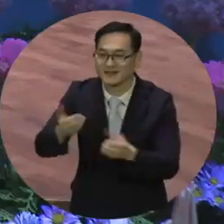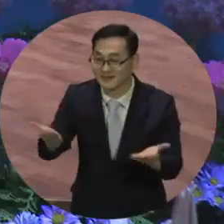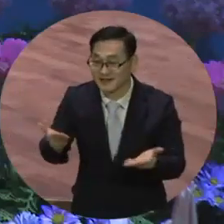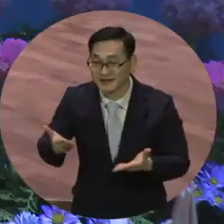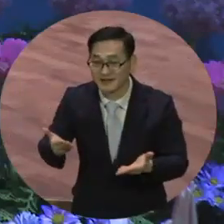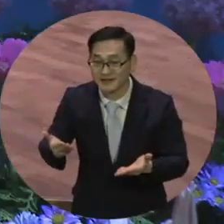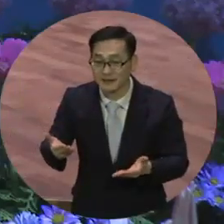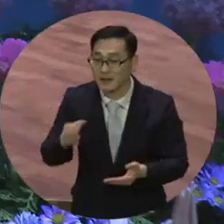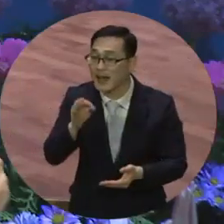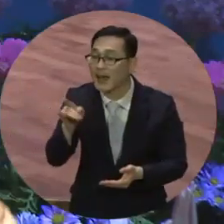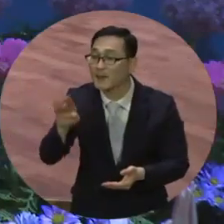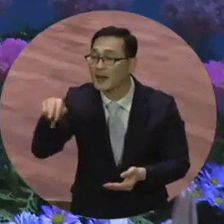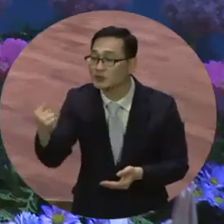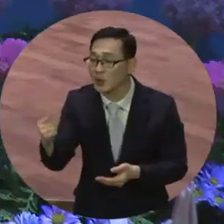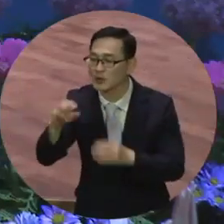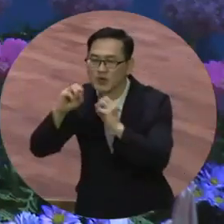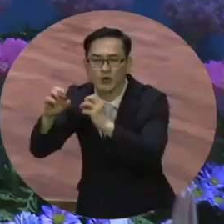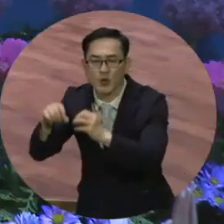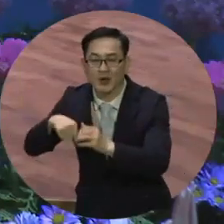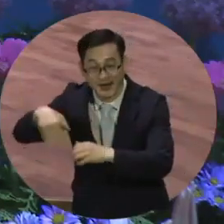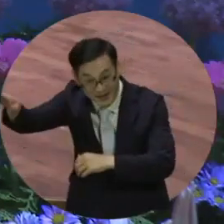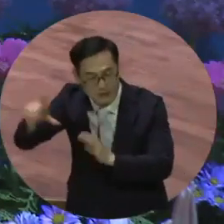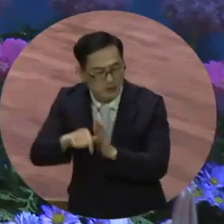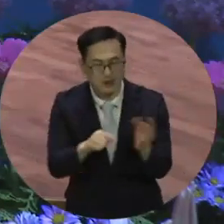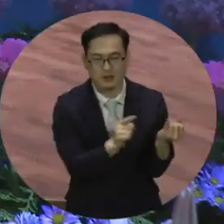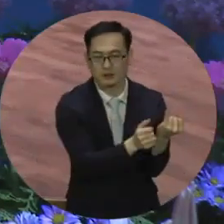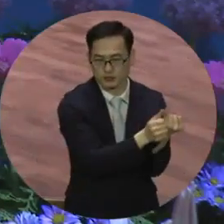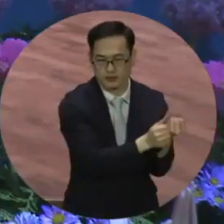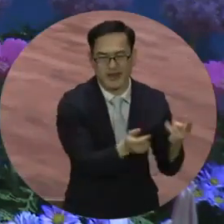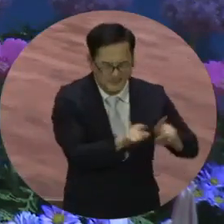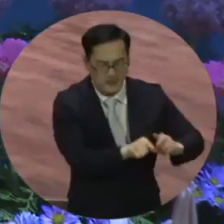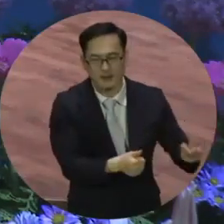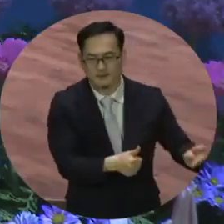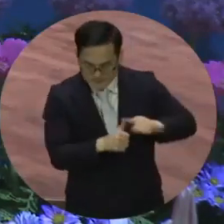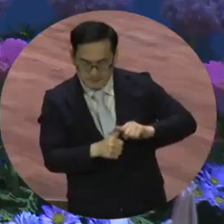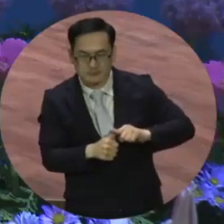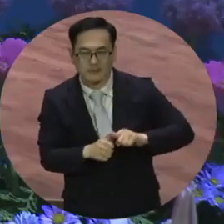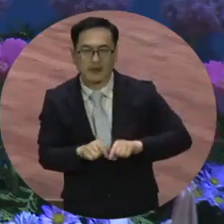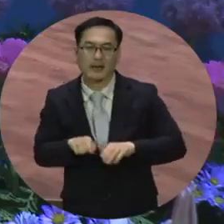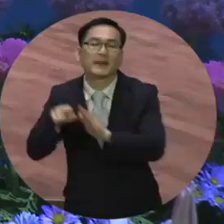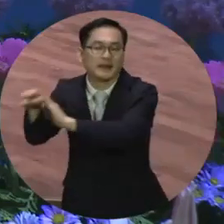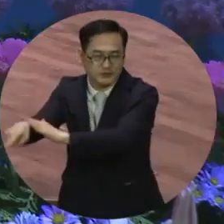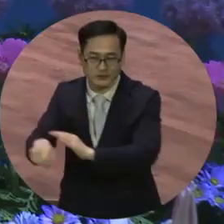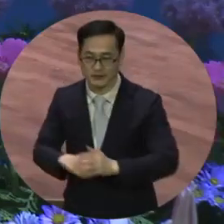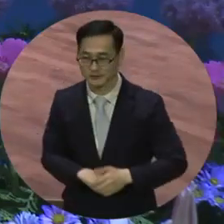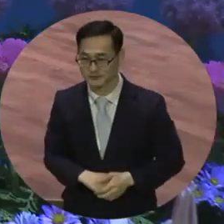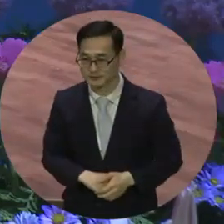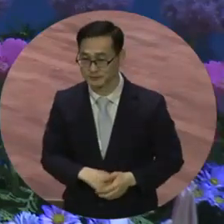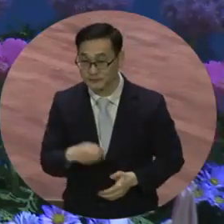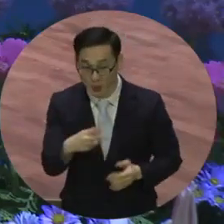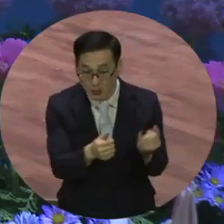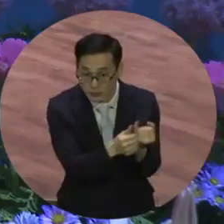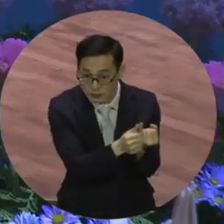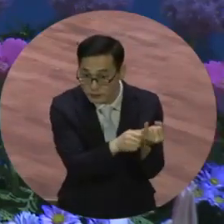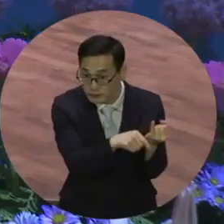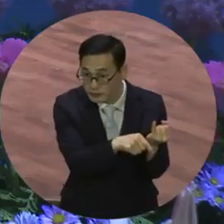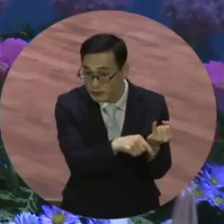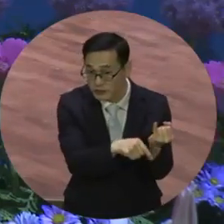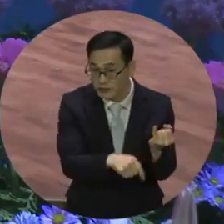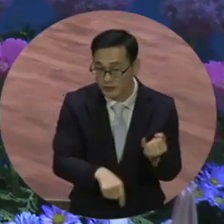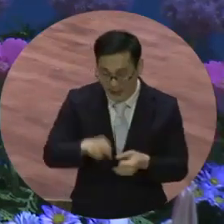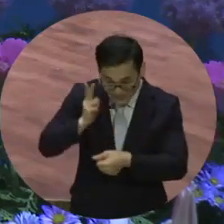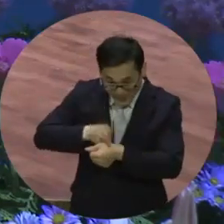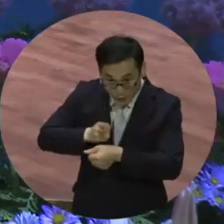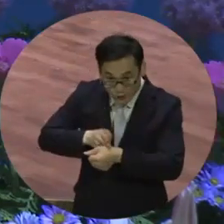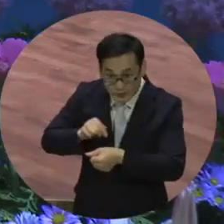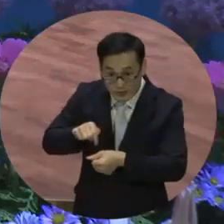전도 간다 하니까 그 같이 가는 거예요. 그리고 본문 5절에 보면 브리스가 부부가 바울이 이 서신을